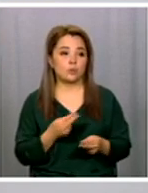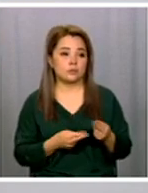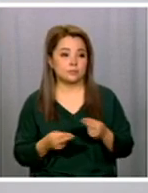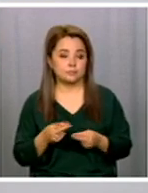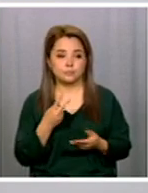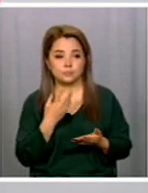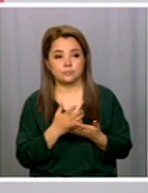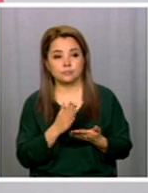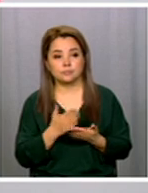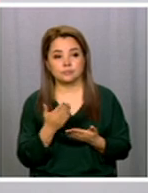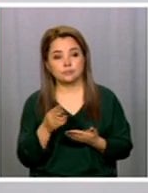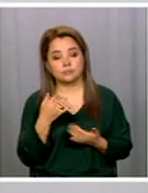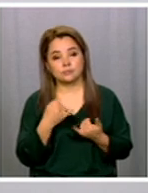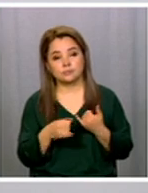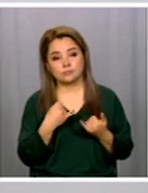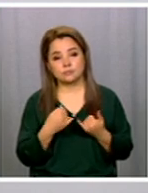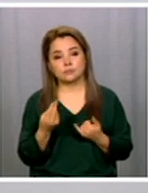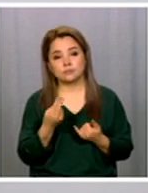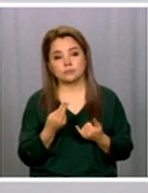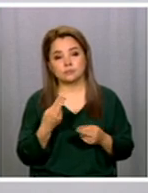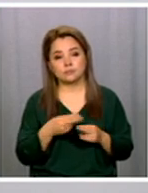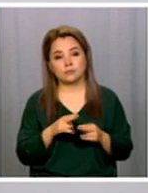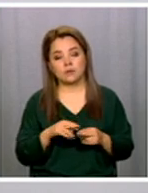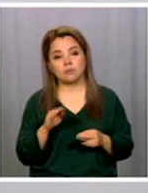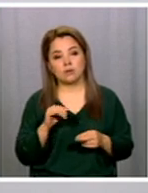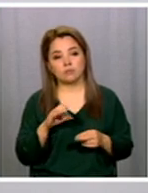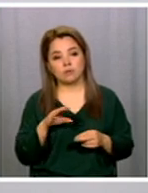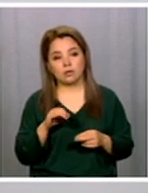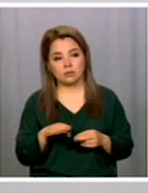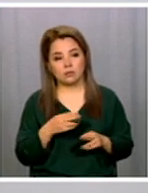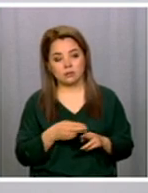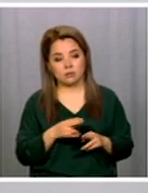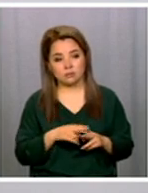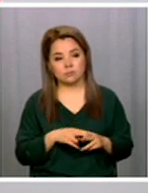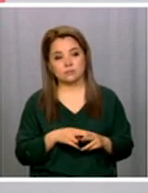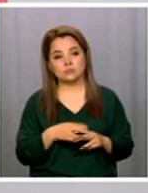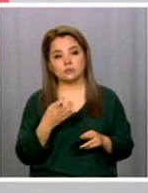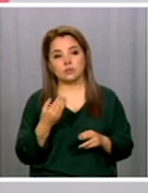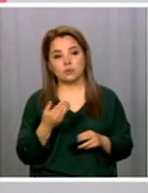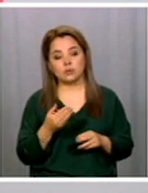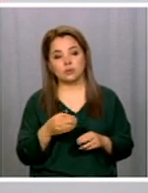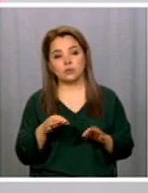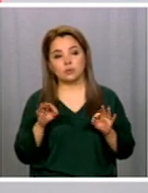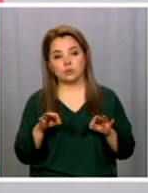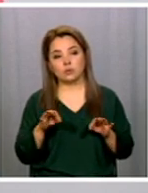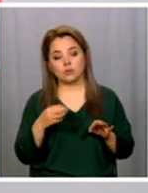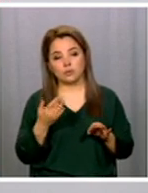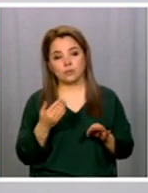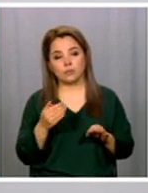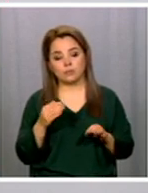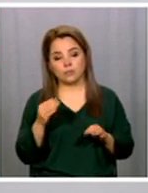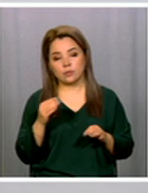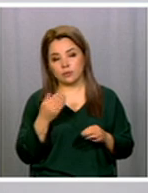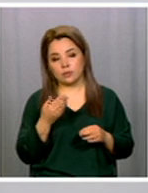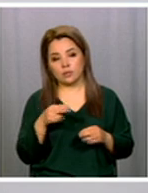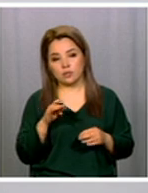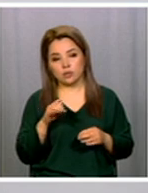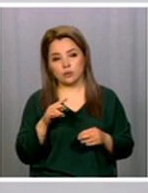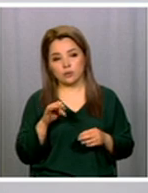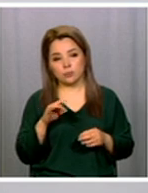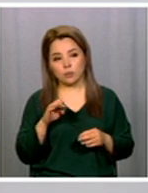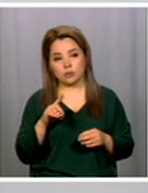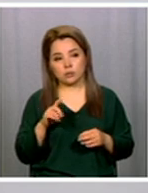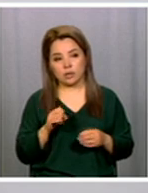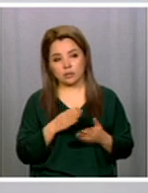көрсетіп отырған сары түсті ол фосфат, және күлгін түсті дезоксирибоза,